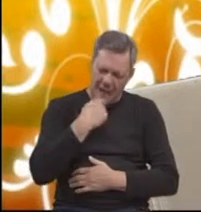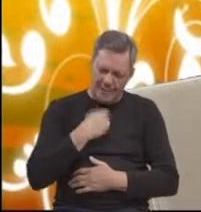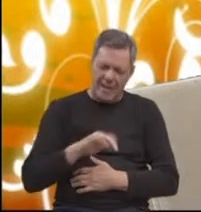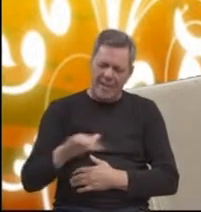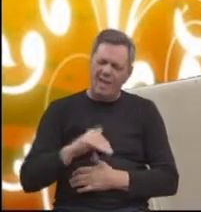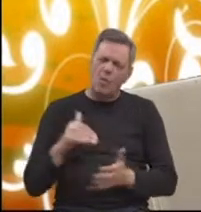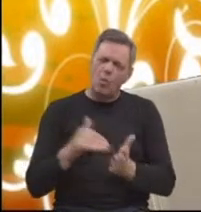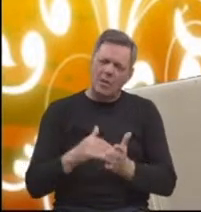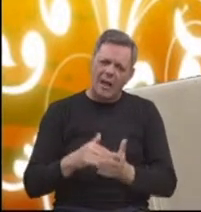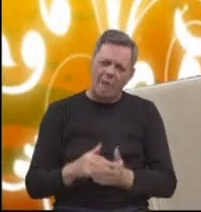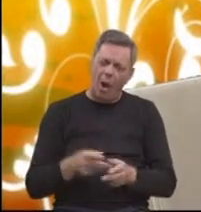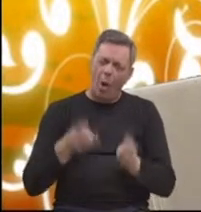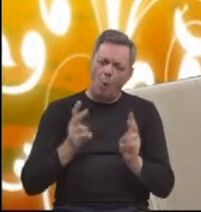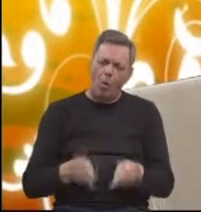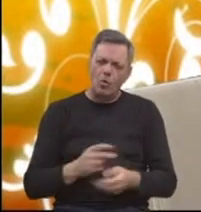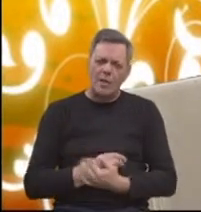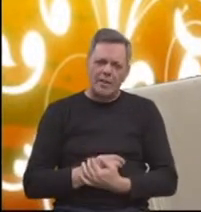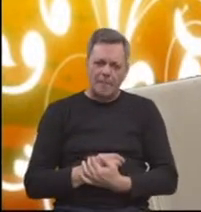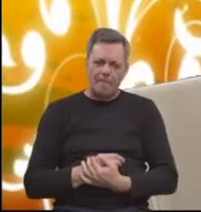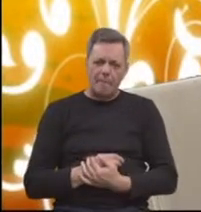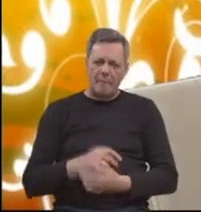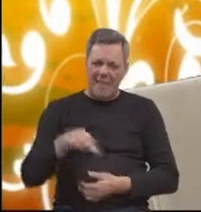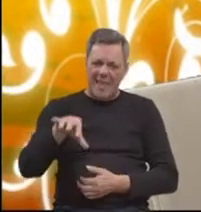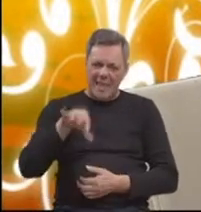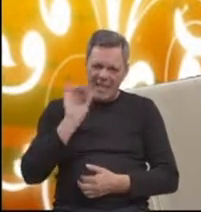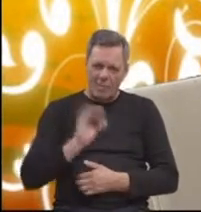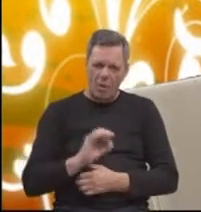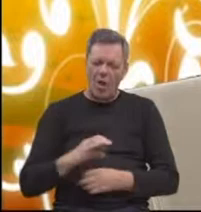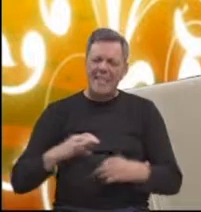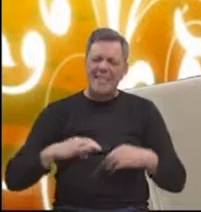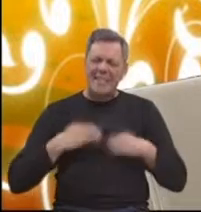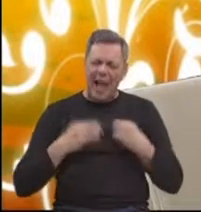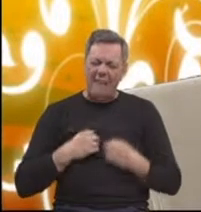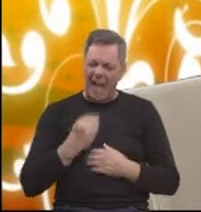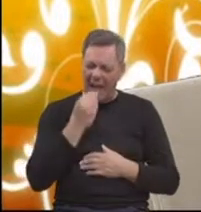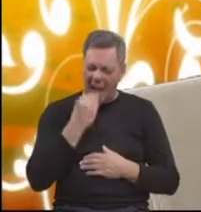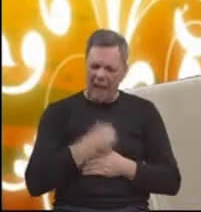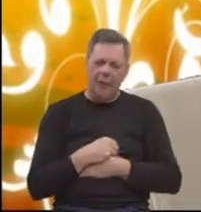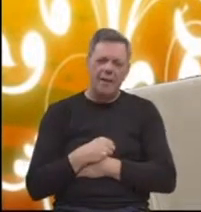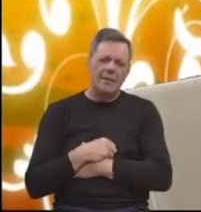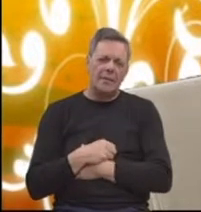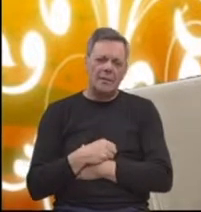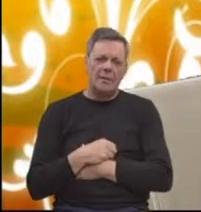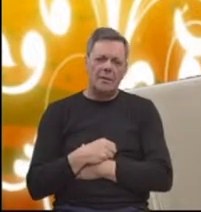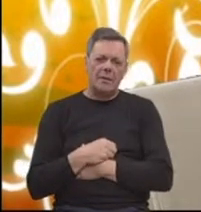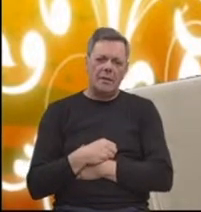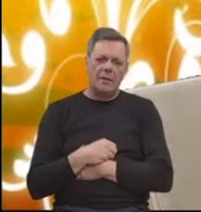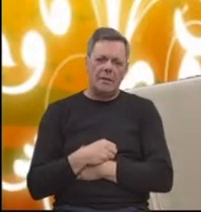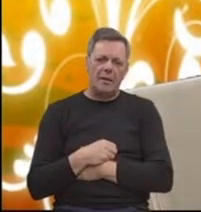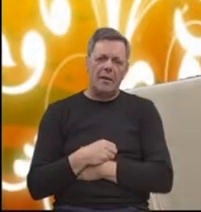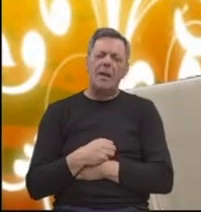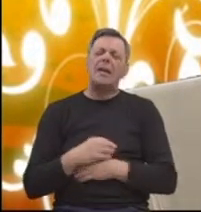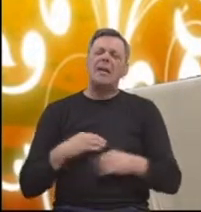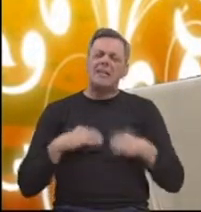djetetu treba jednostavno omogućiti izbor zdrave hrane, odnosno, neću reći zdrave hrane,